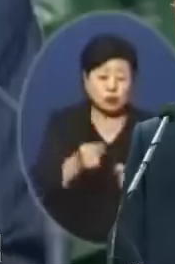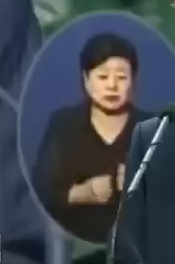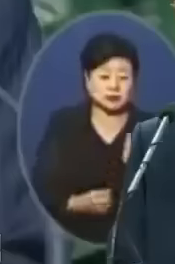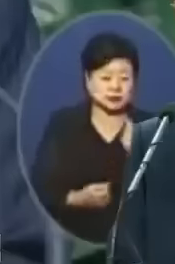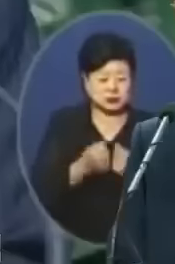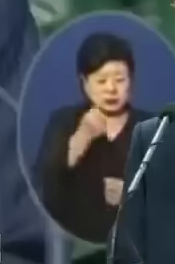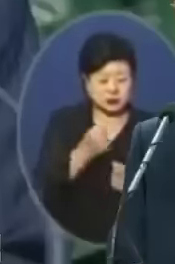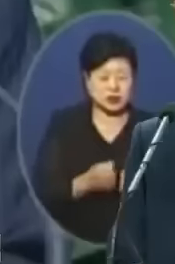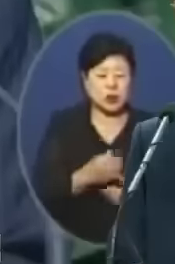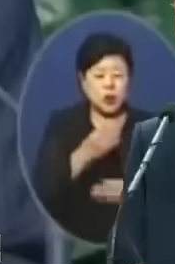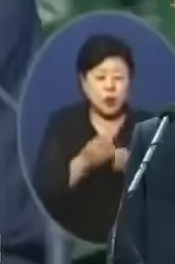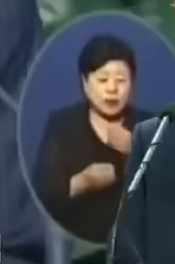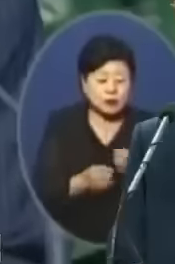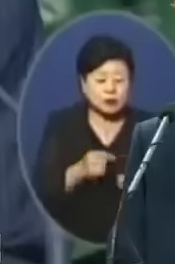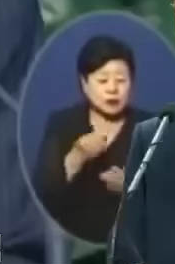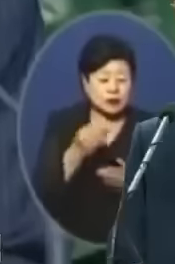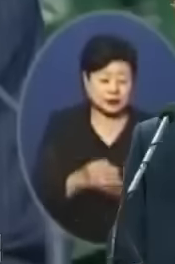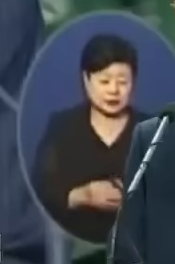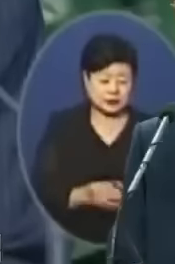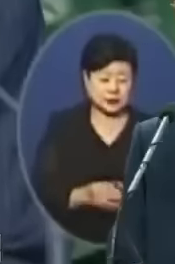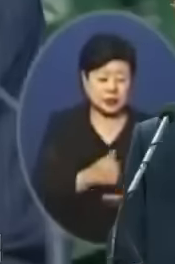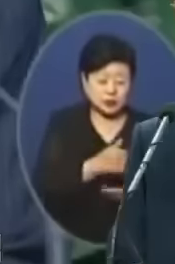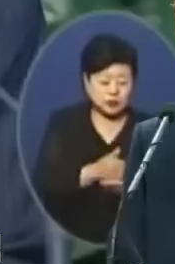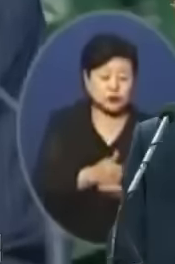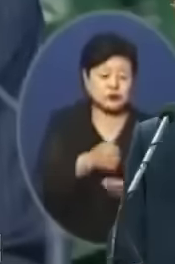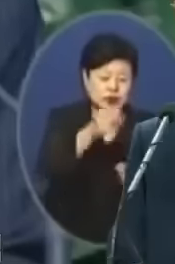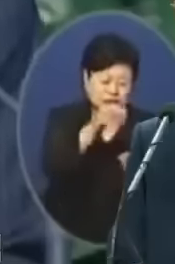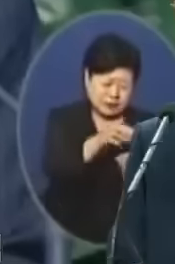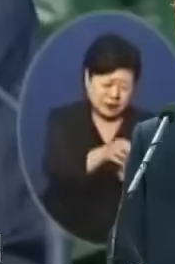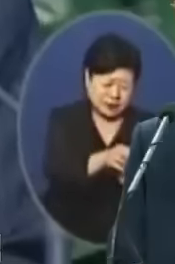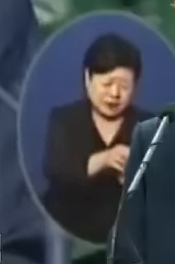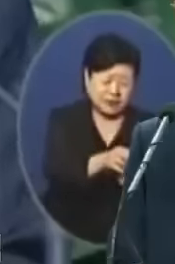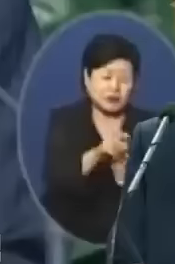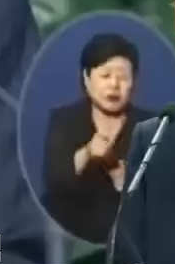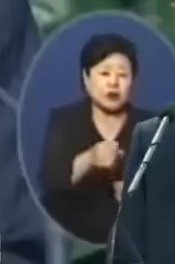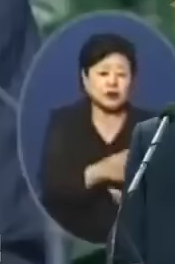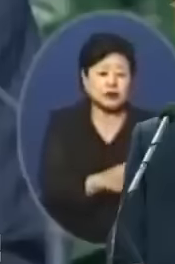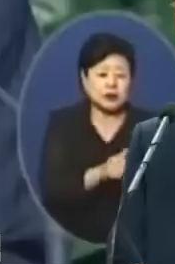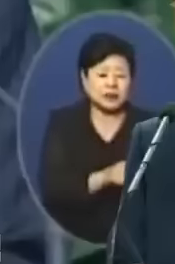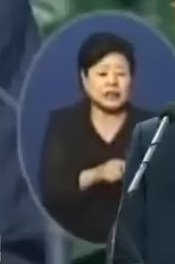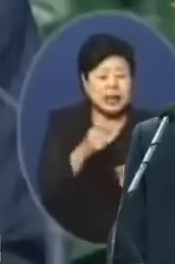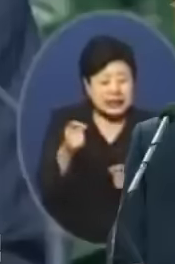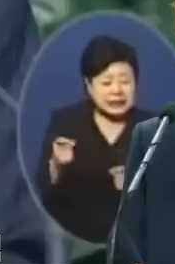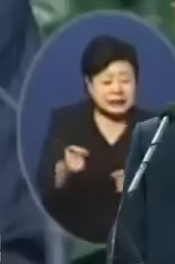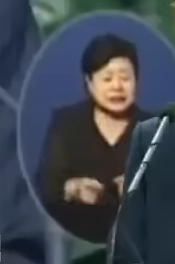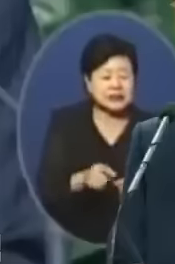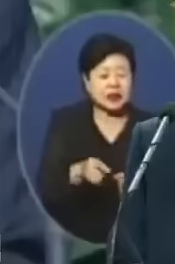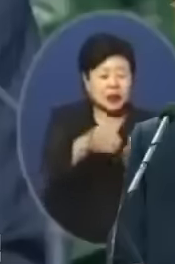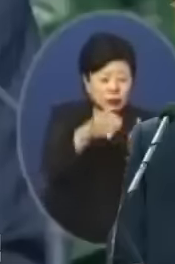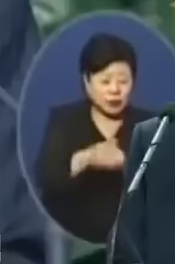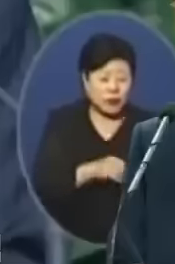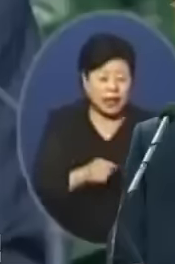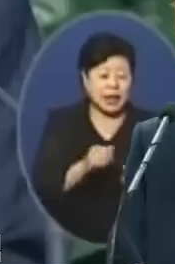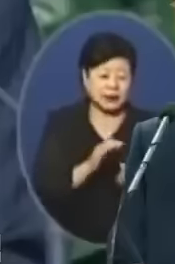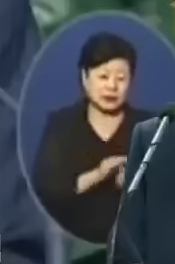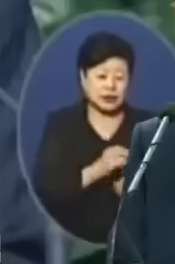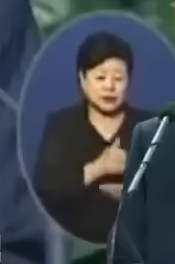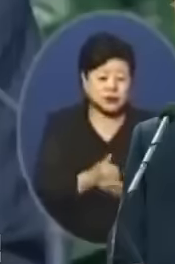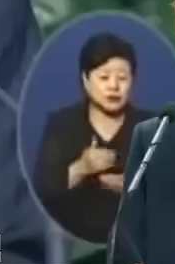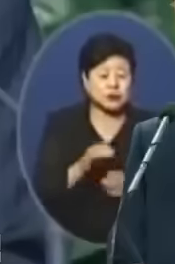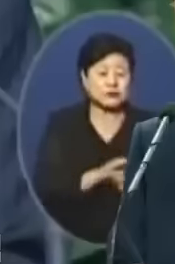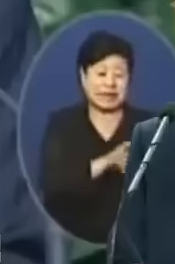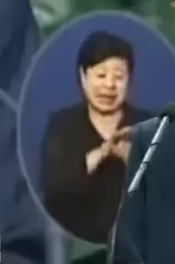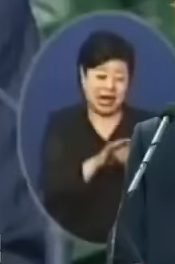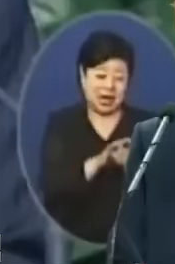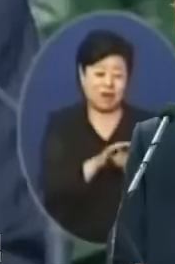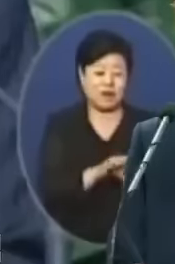설득하고 회개시키고 구원하는 것은 주님이 하시는데, 너는 주님의 붙은 가지로서 너를 통하여 역사함으로 주님을